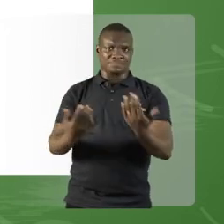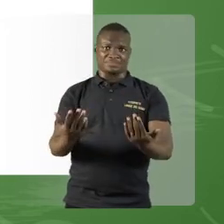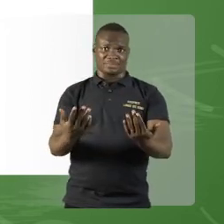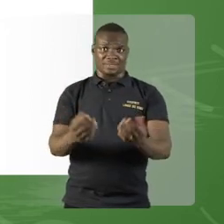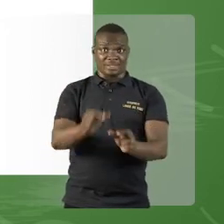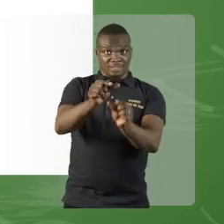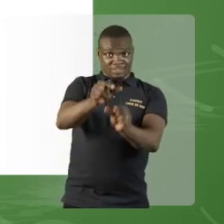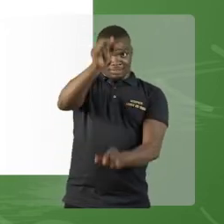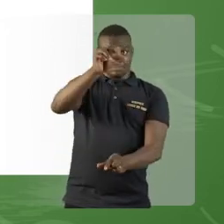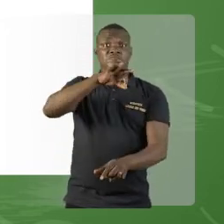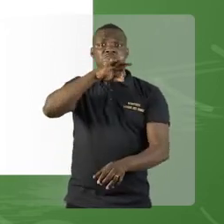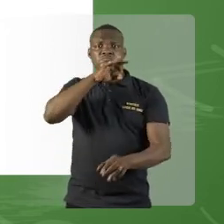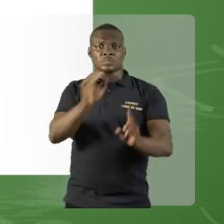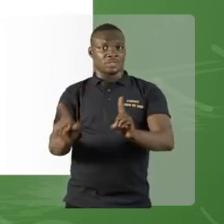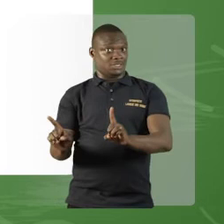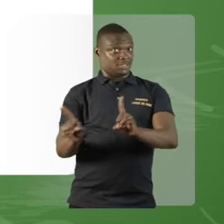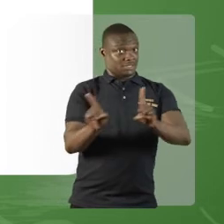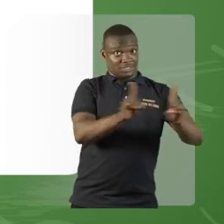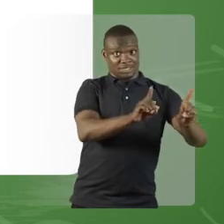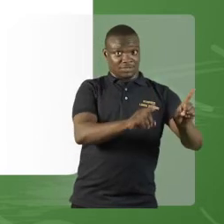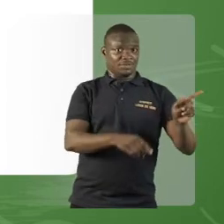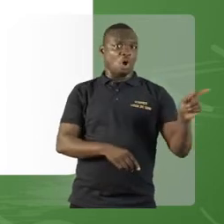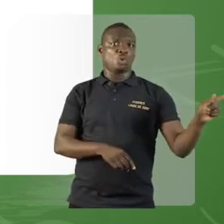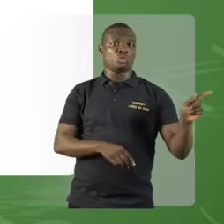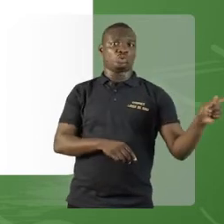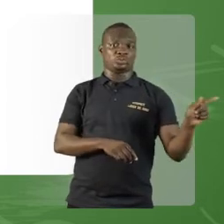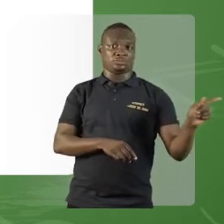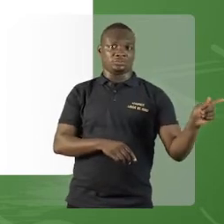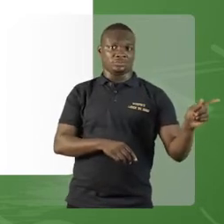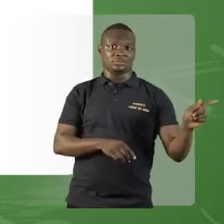la tige dévie vers la gauche.